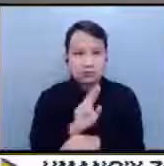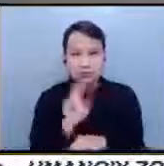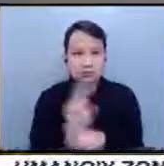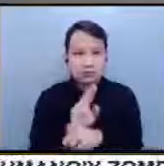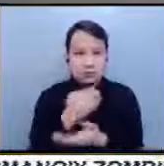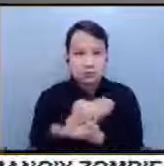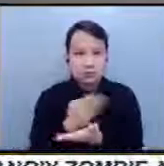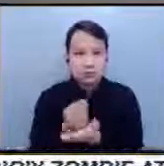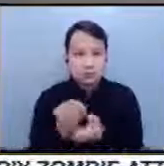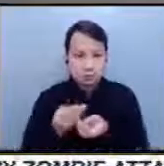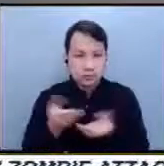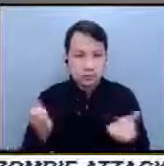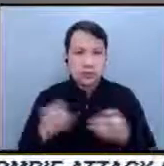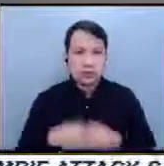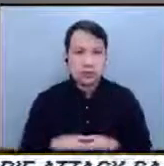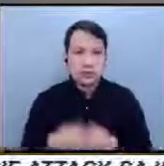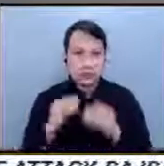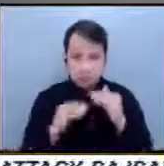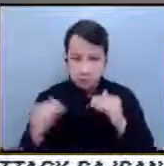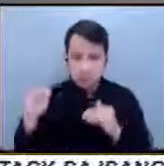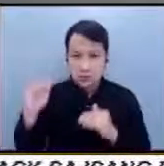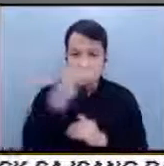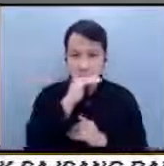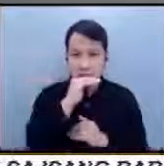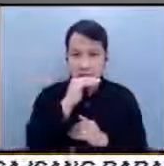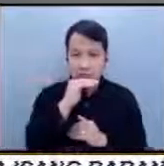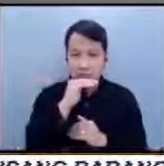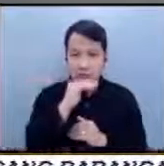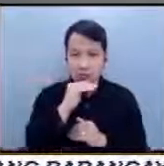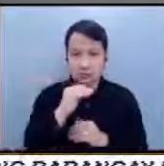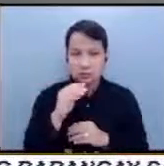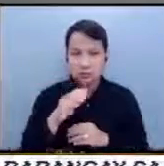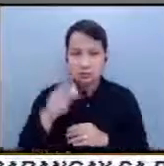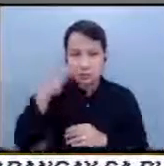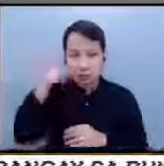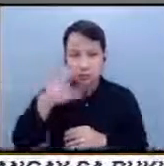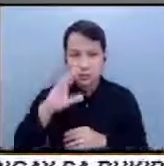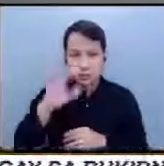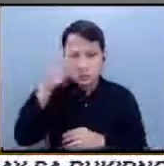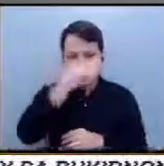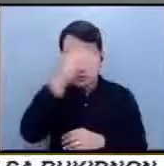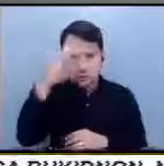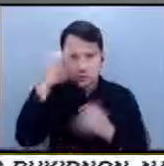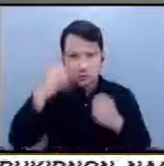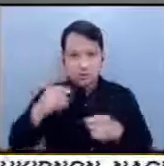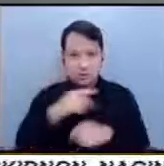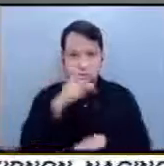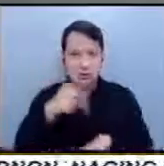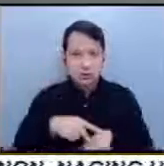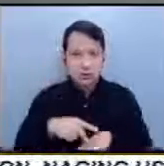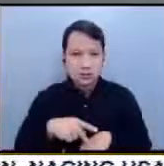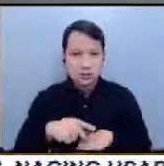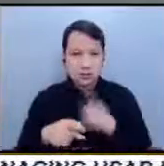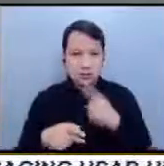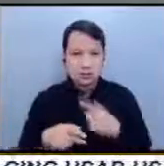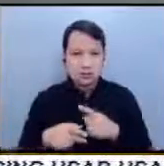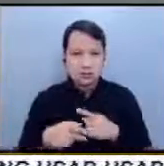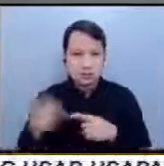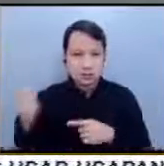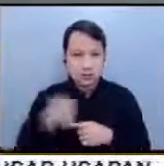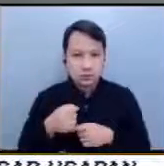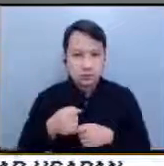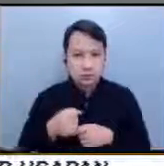kanila. Nanguna naman si Robredo sa survey na ikinasa ng Catholic Educational Association of the Philippines kung saan nakuha niya ang